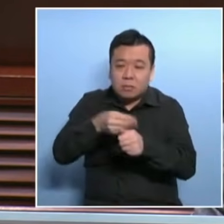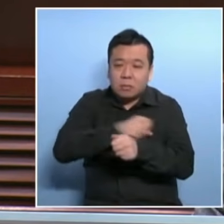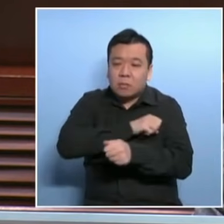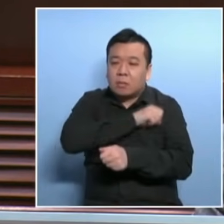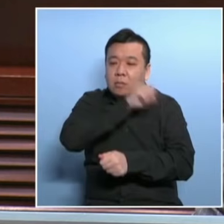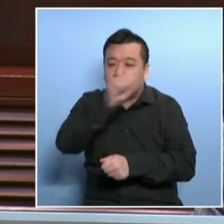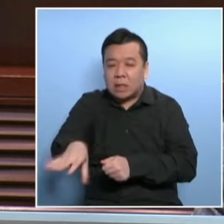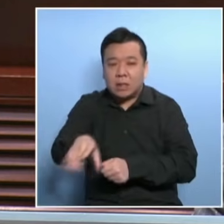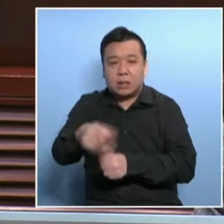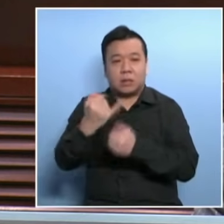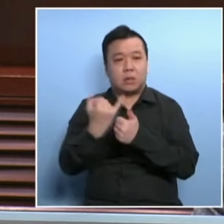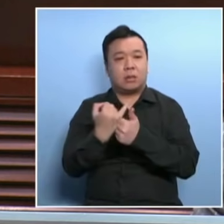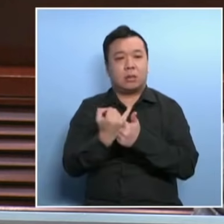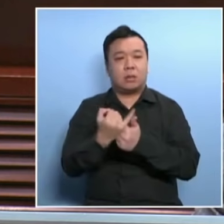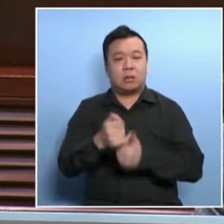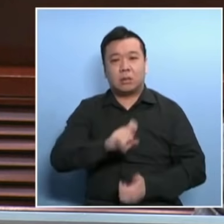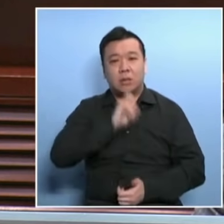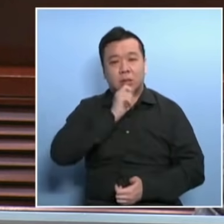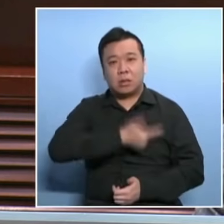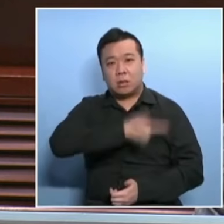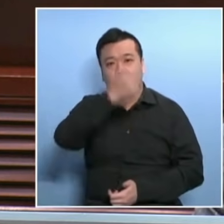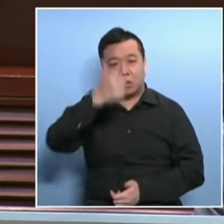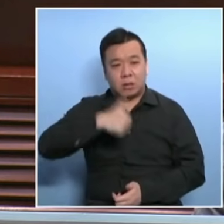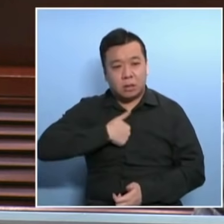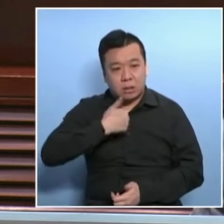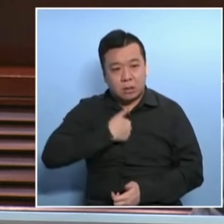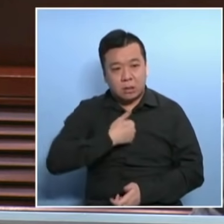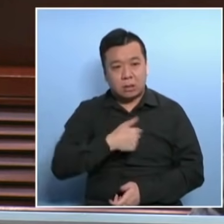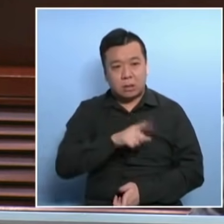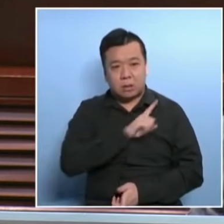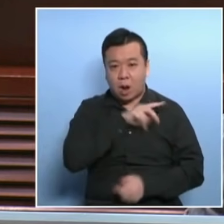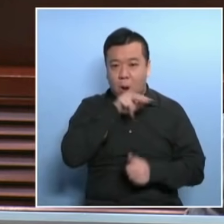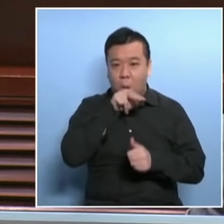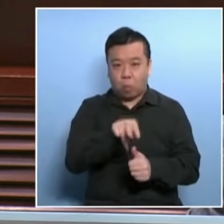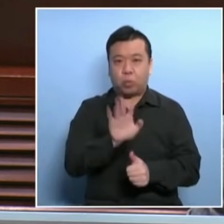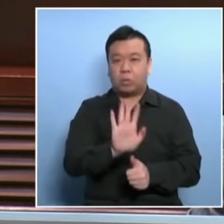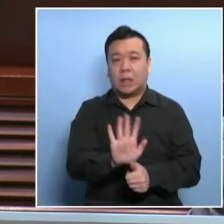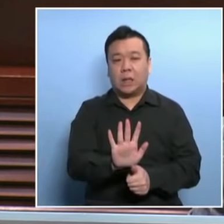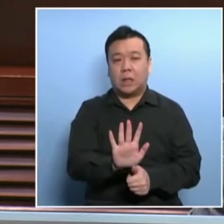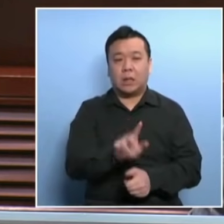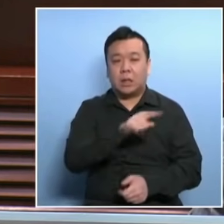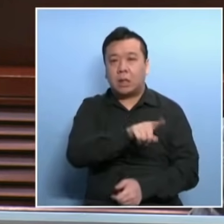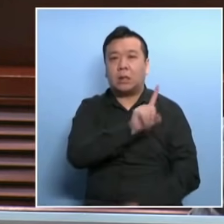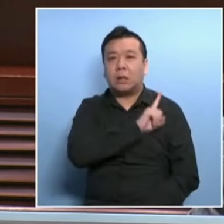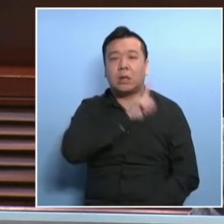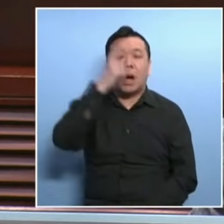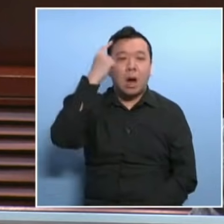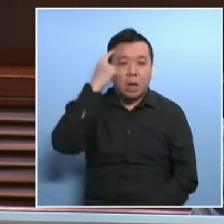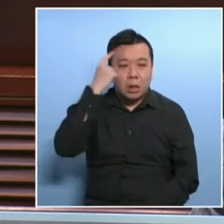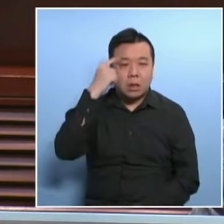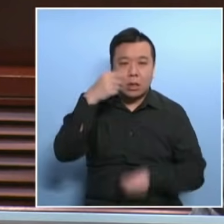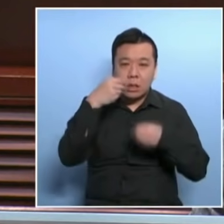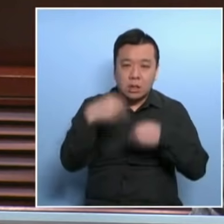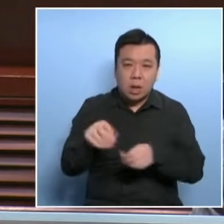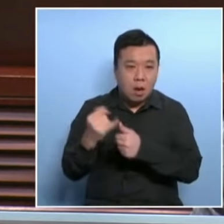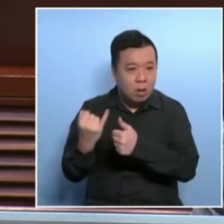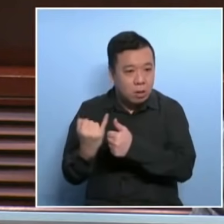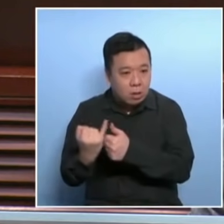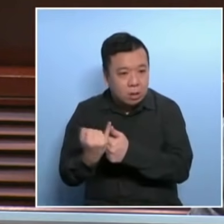啲學生？大多數先生咧係唔需要管嘅，因為佢知道教嘅學